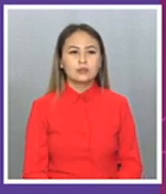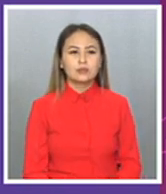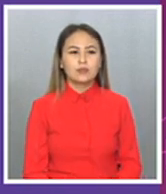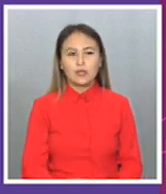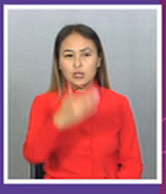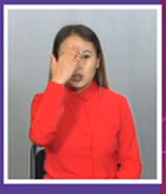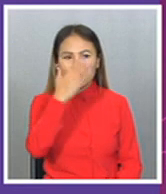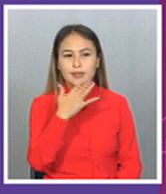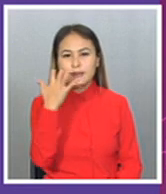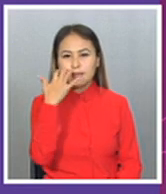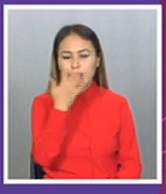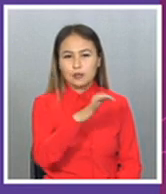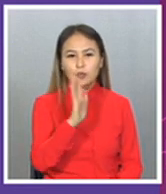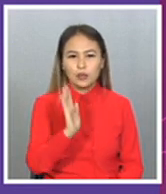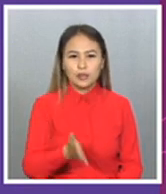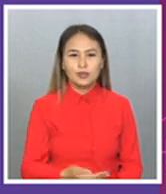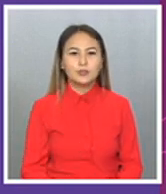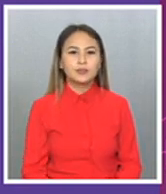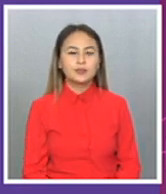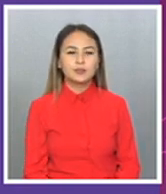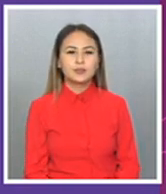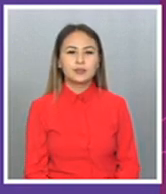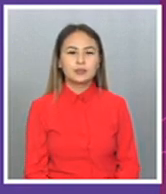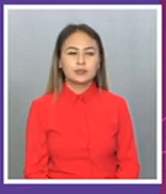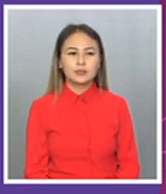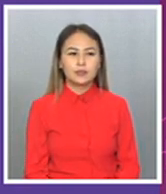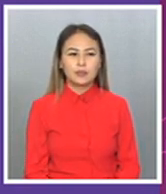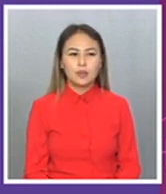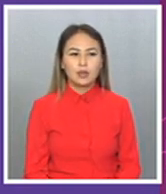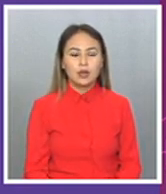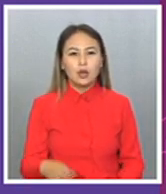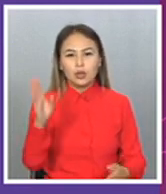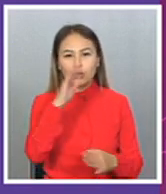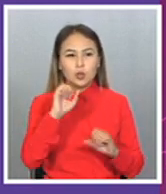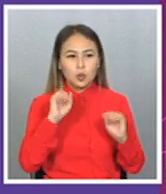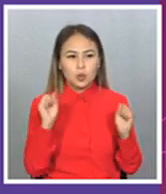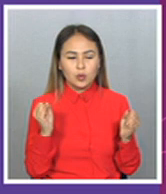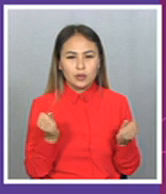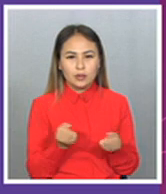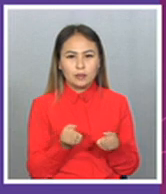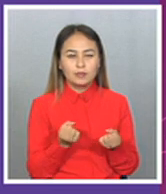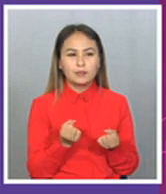жаз ыстық болады. Күн суытып,